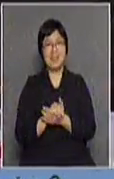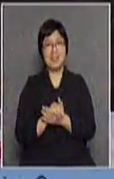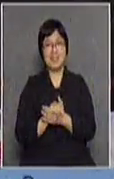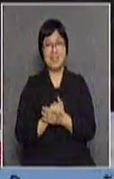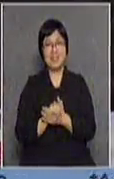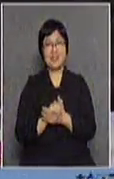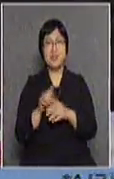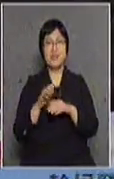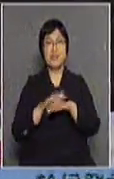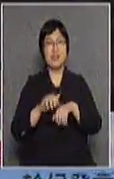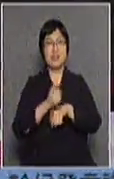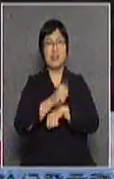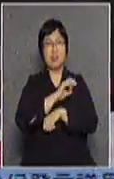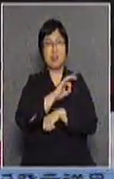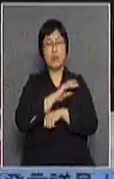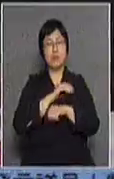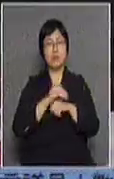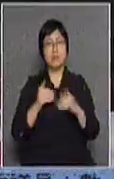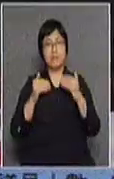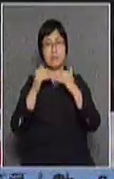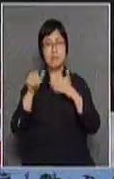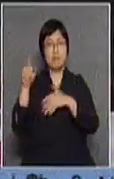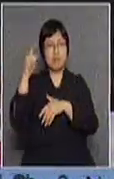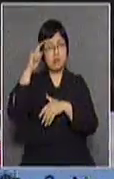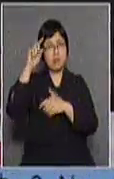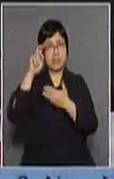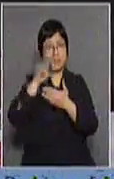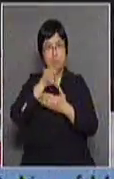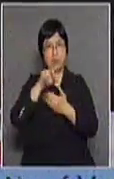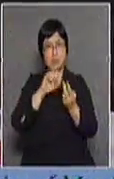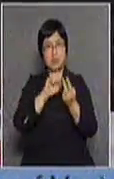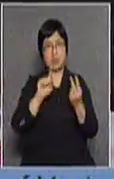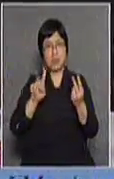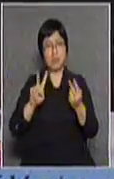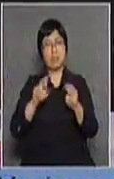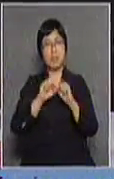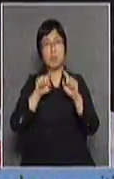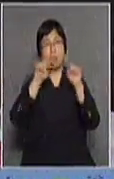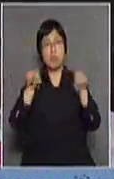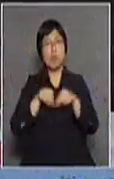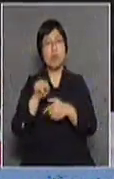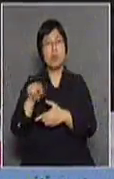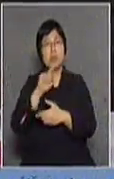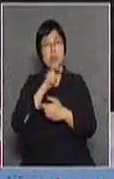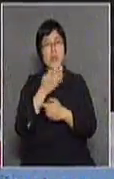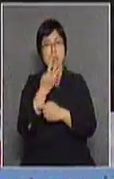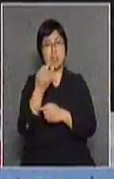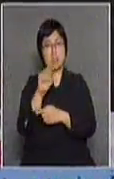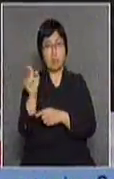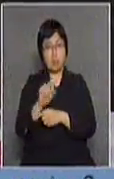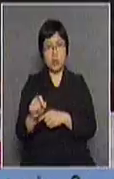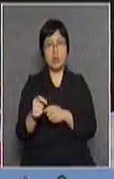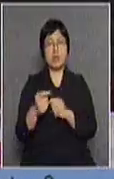平機會喺《平等機會意識公眾意見調查2012報告》之中指，有43%嘅公眾人